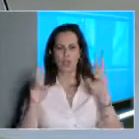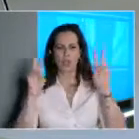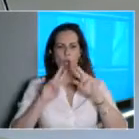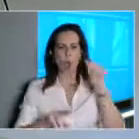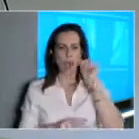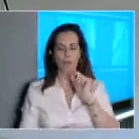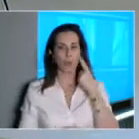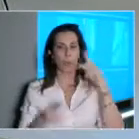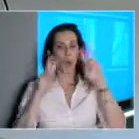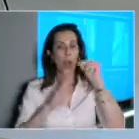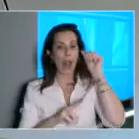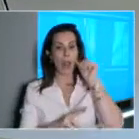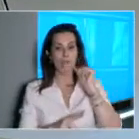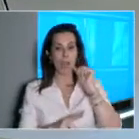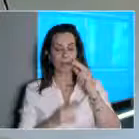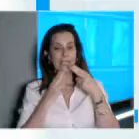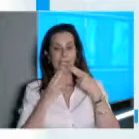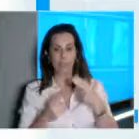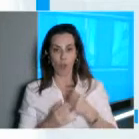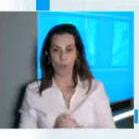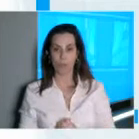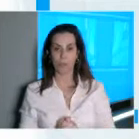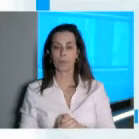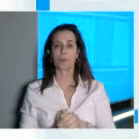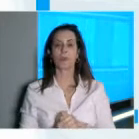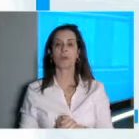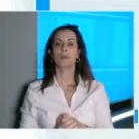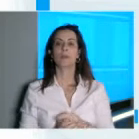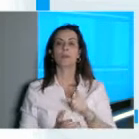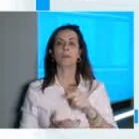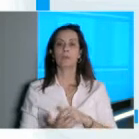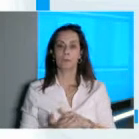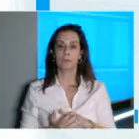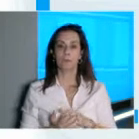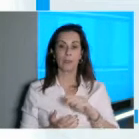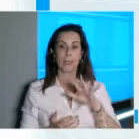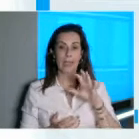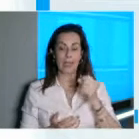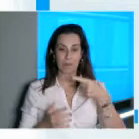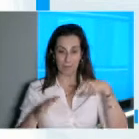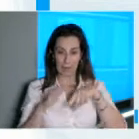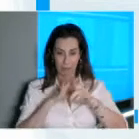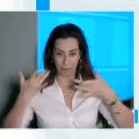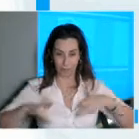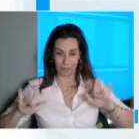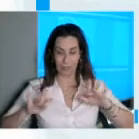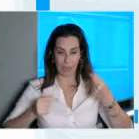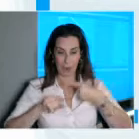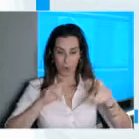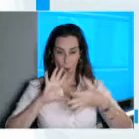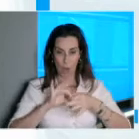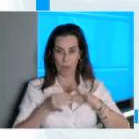אבל בוא נראה איך בכחול לבן הגיבו לדבריו של נתניהו. בעמוד הרשמי של המפלגה הם כתבו, אם בריחה מאחריות הייתה ענף